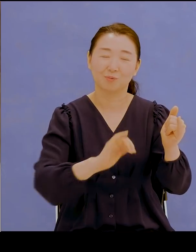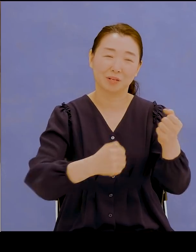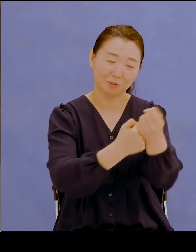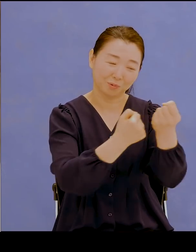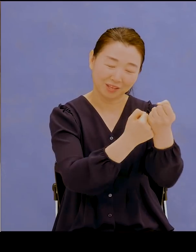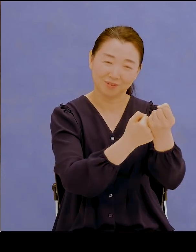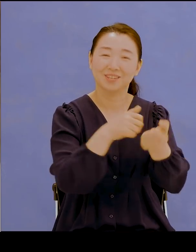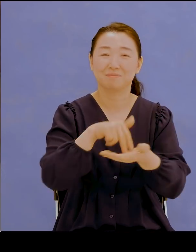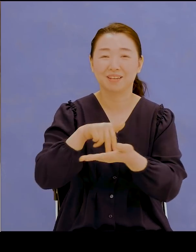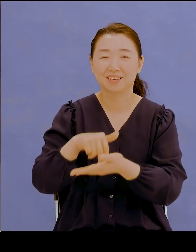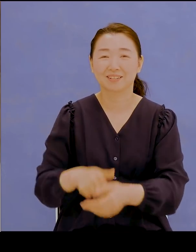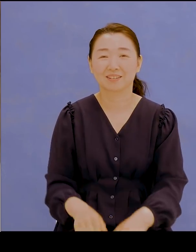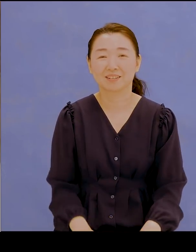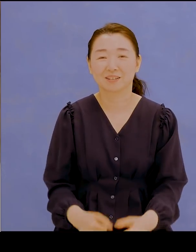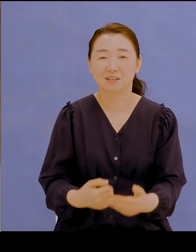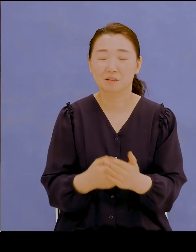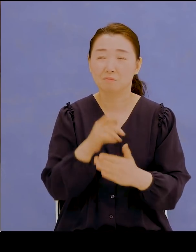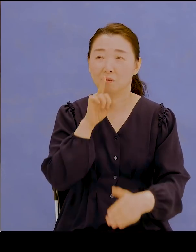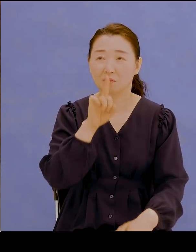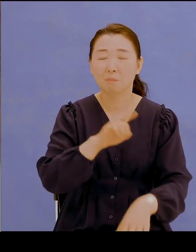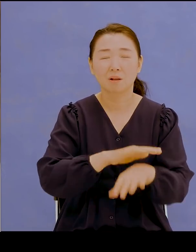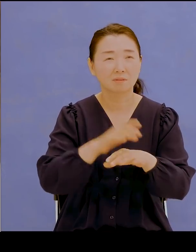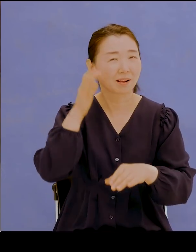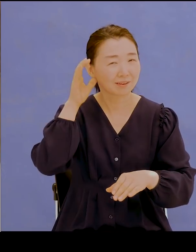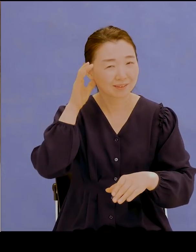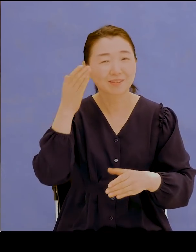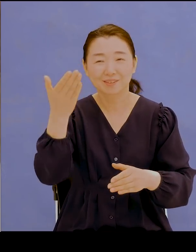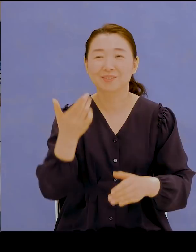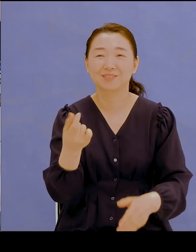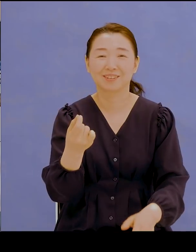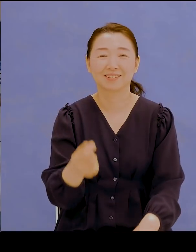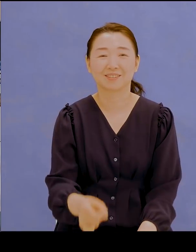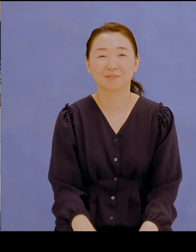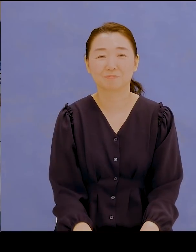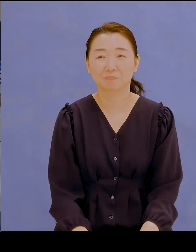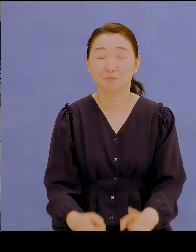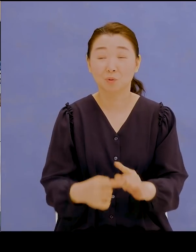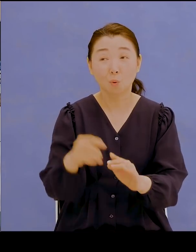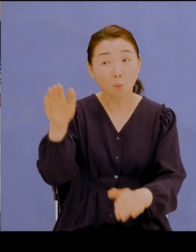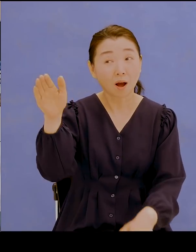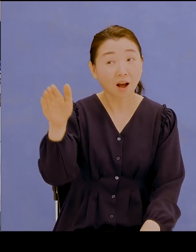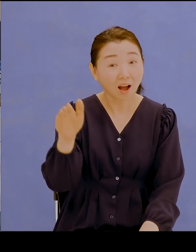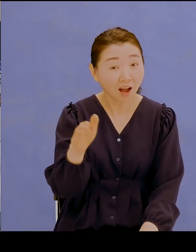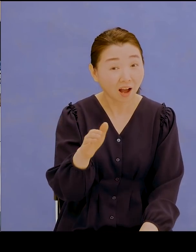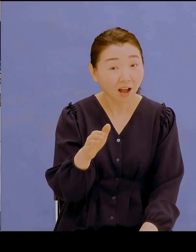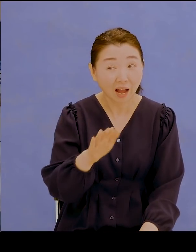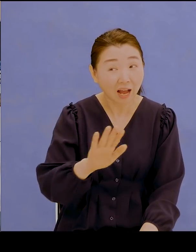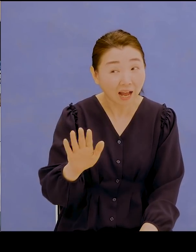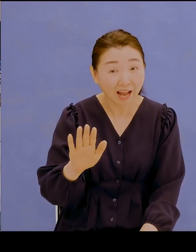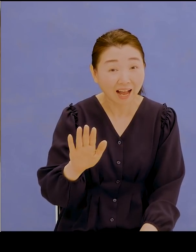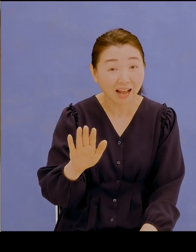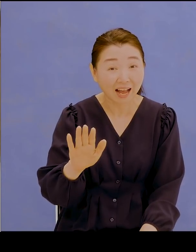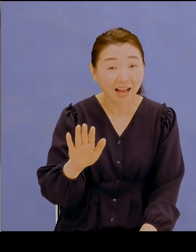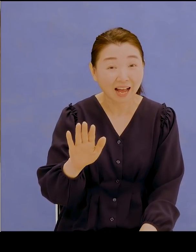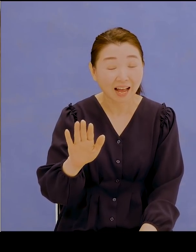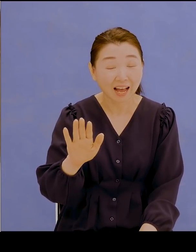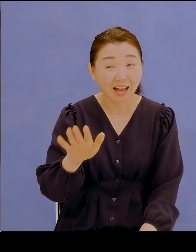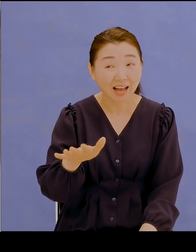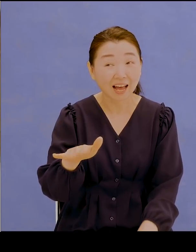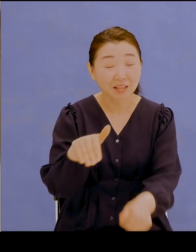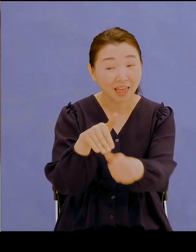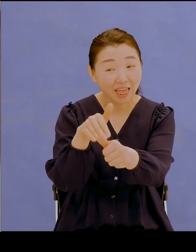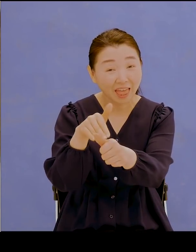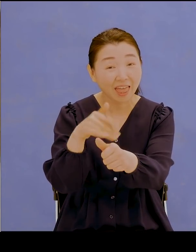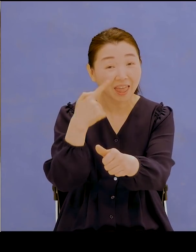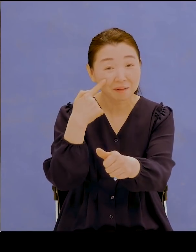서포트 해주는 입장이니까 네네. 제 말에 더 귀 기울여주고 하잖아요. 맞아요. 교회 와야지. 응. 안 나가? 이렇게